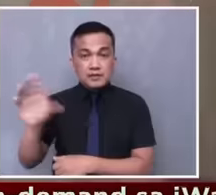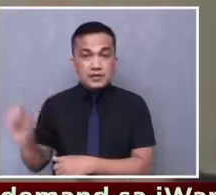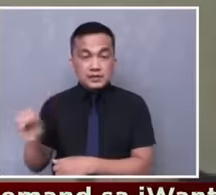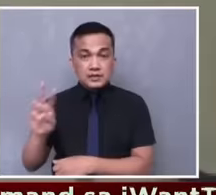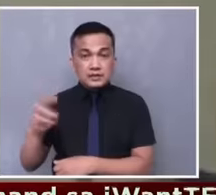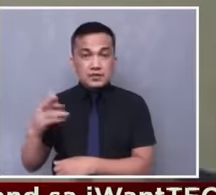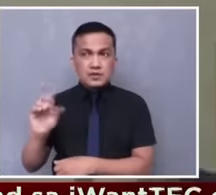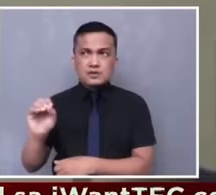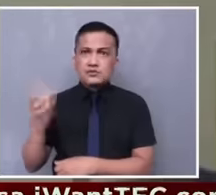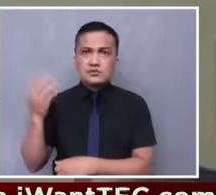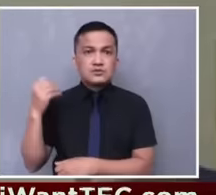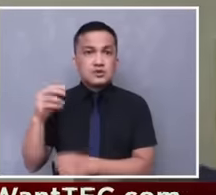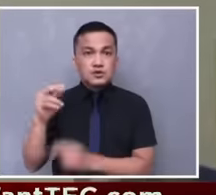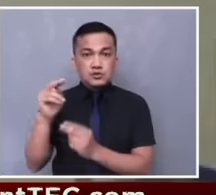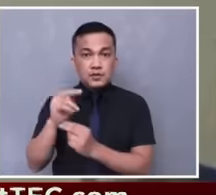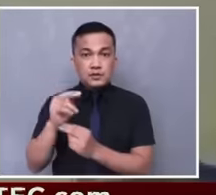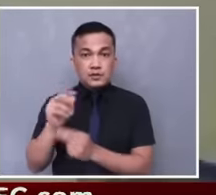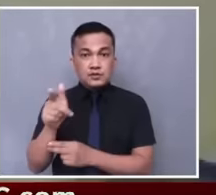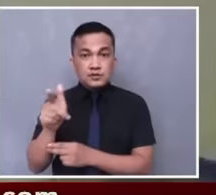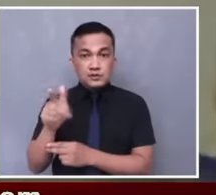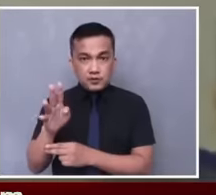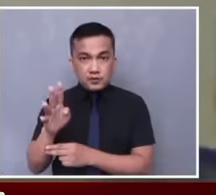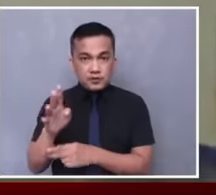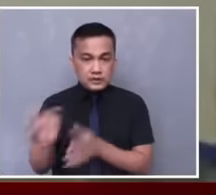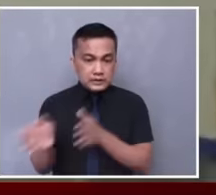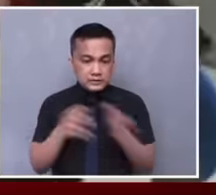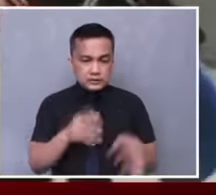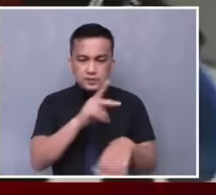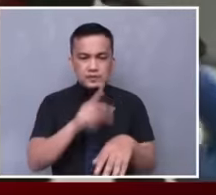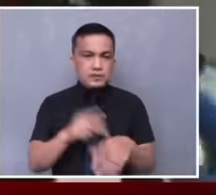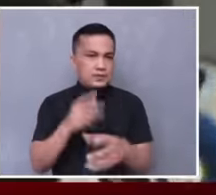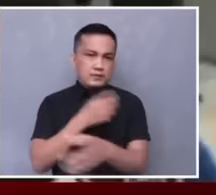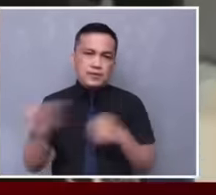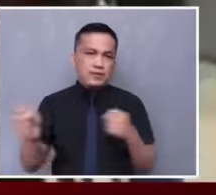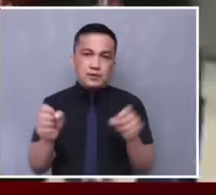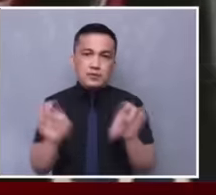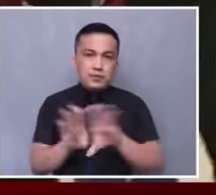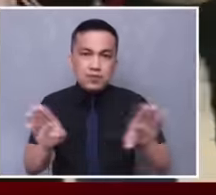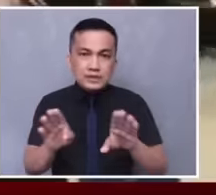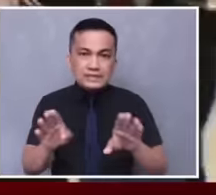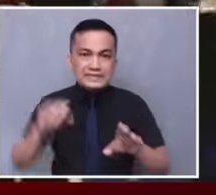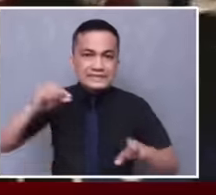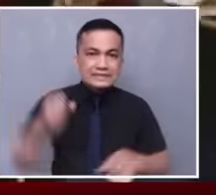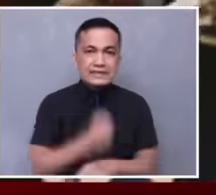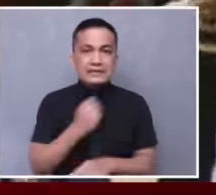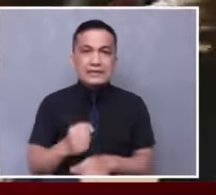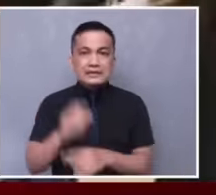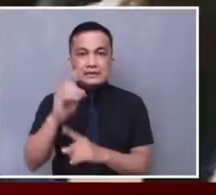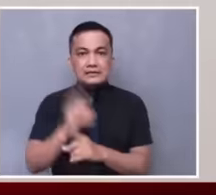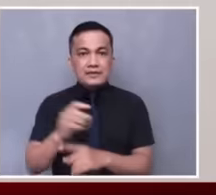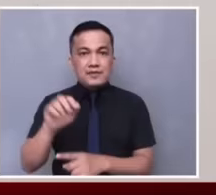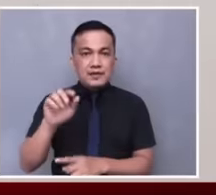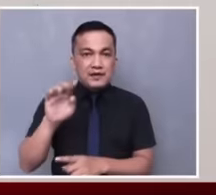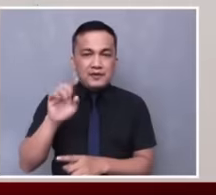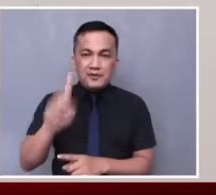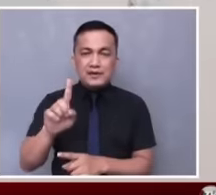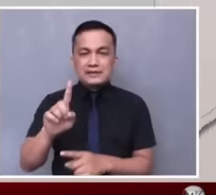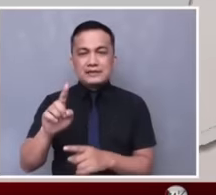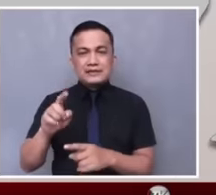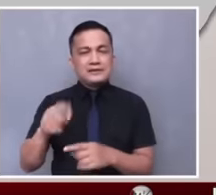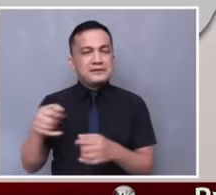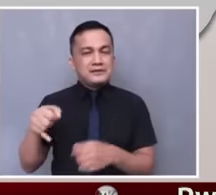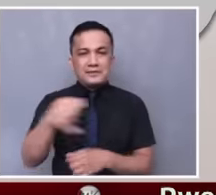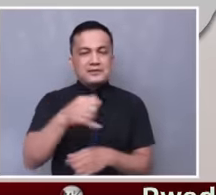24. Ang Pilipinas binawi ang pagbubukas sana sa December 1 ng border sa foreign travel. Nauna na